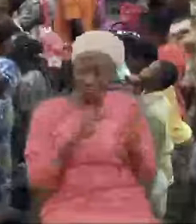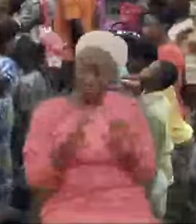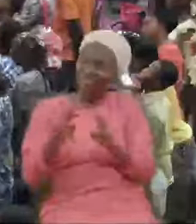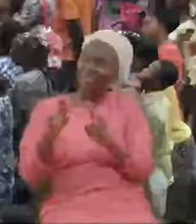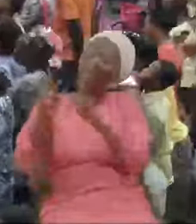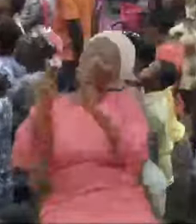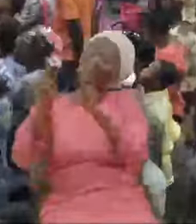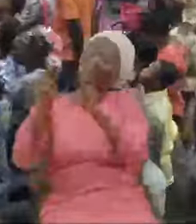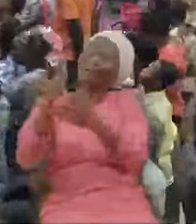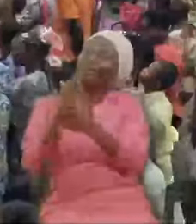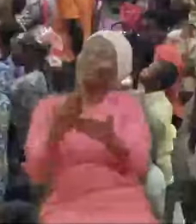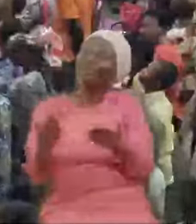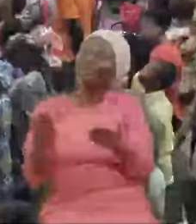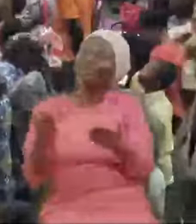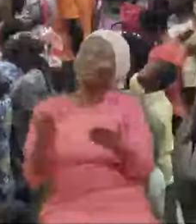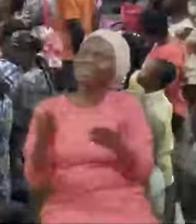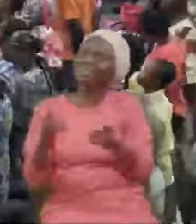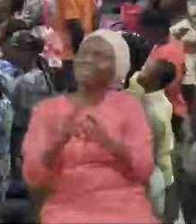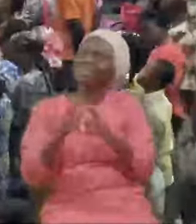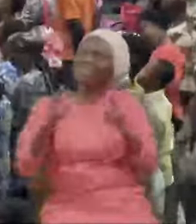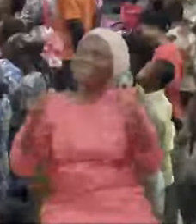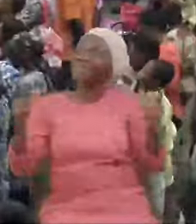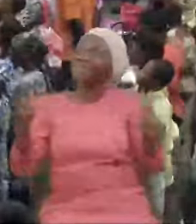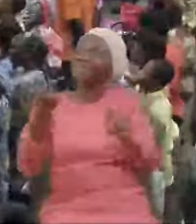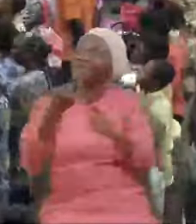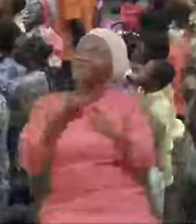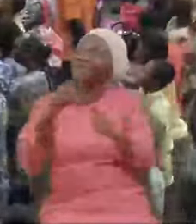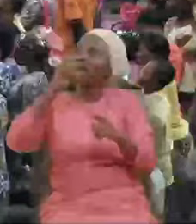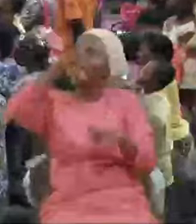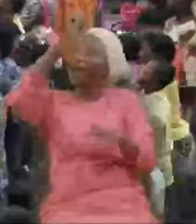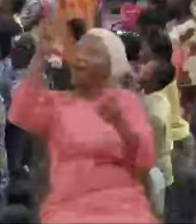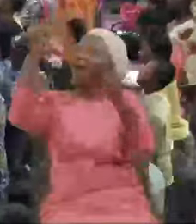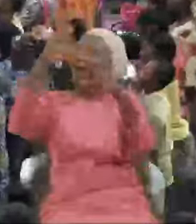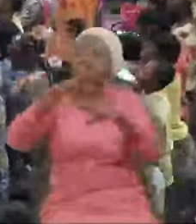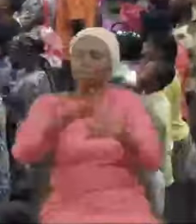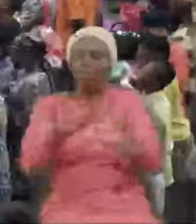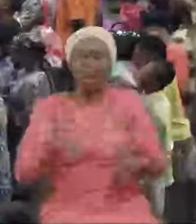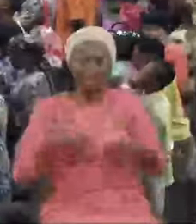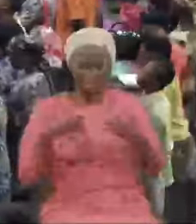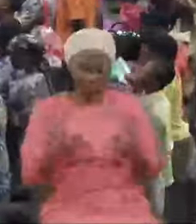Regarde en haut. Il y a quelque chose à l'horizon qui viendra pour vous.